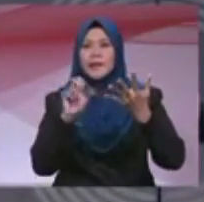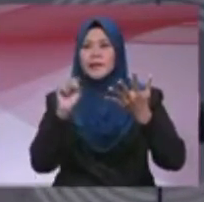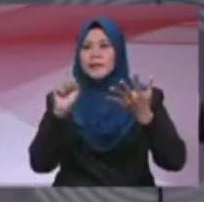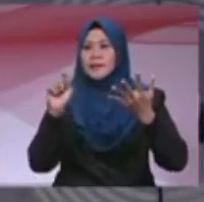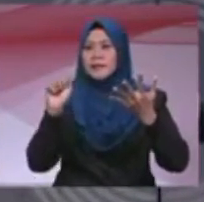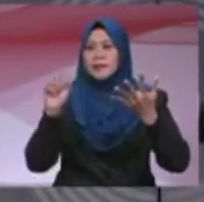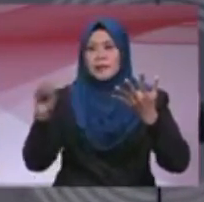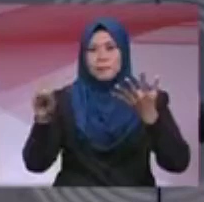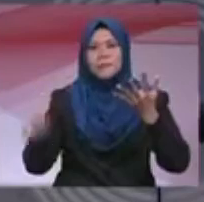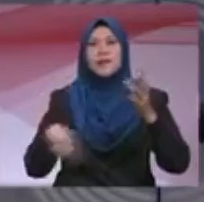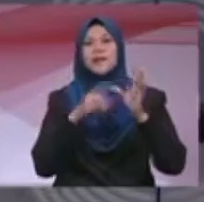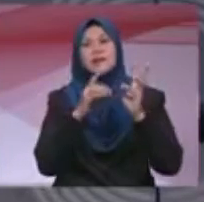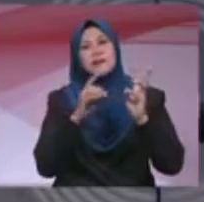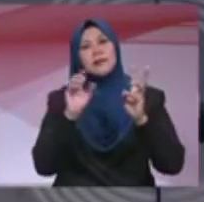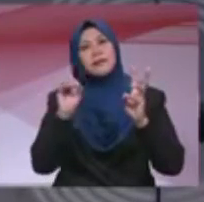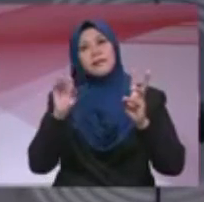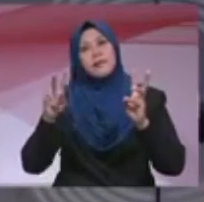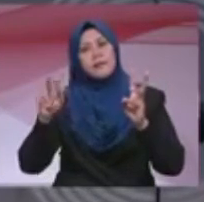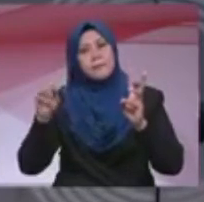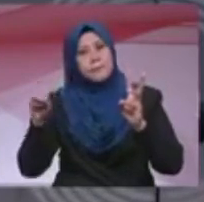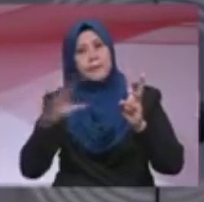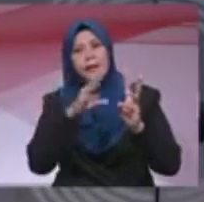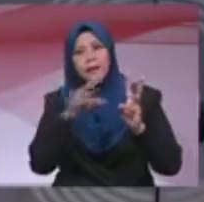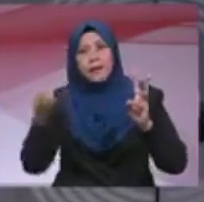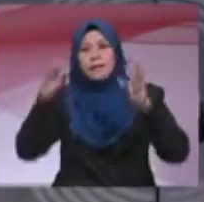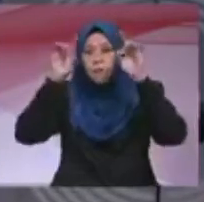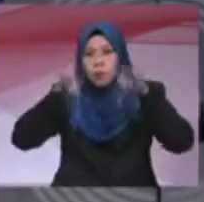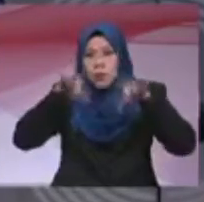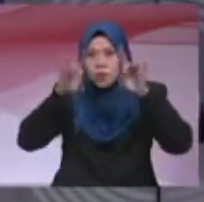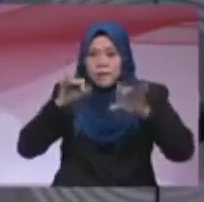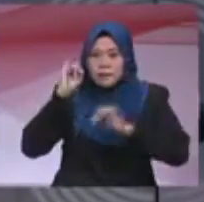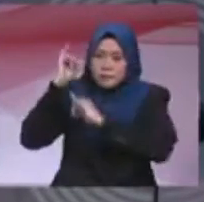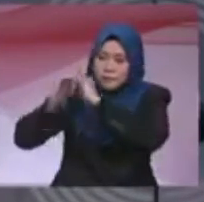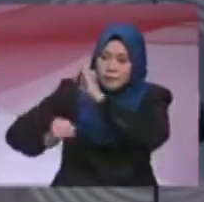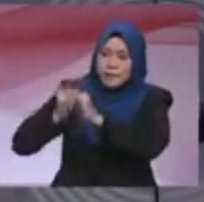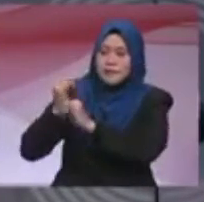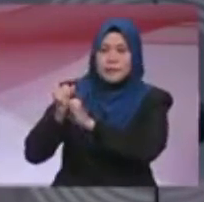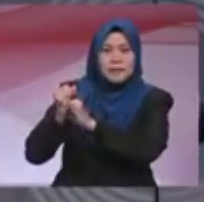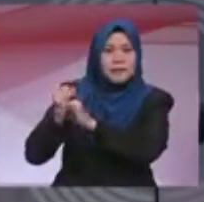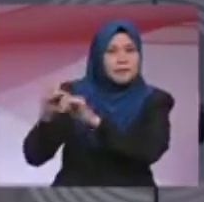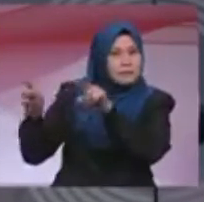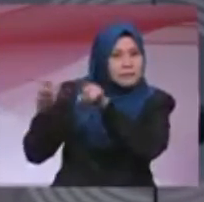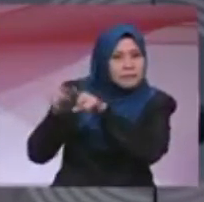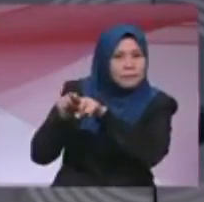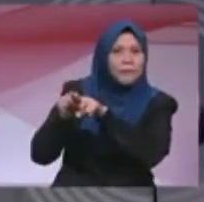STAM, DVM dan juga peperiksaan antarabangsa yang setara.